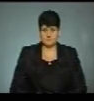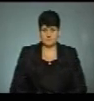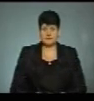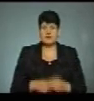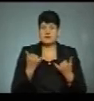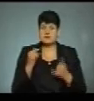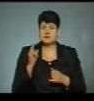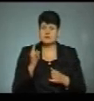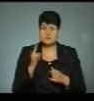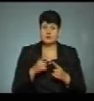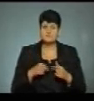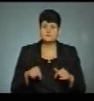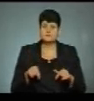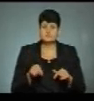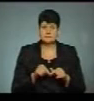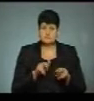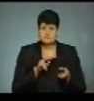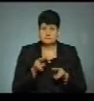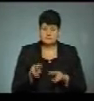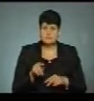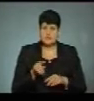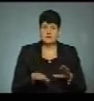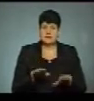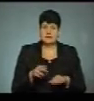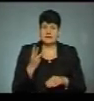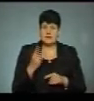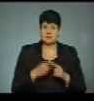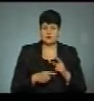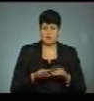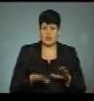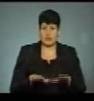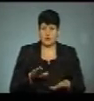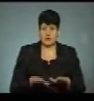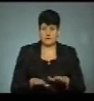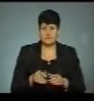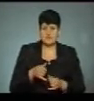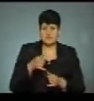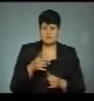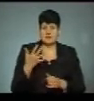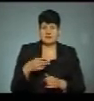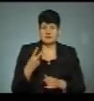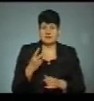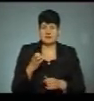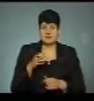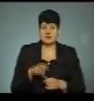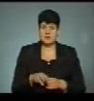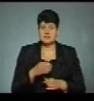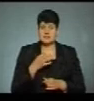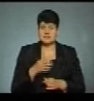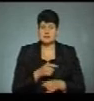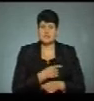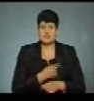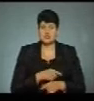Зараз дитина у відділенні неонатального догляду. Її вага майже 3,5 кілограми. Зріст 52 сантиметри, розповіла